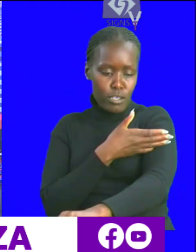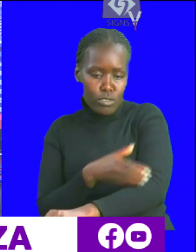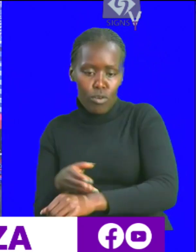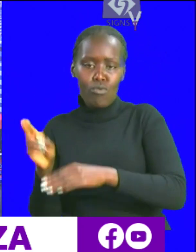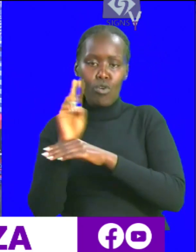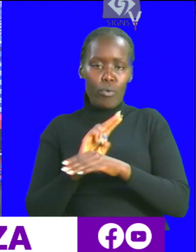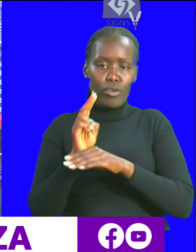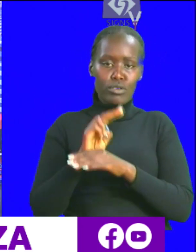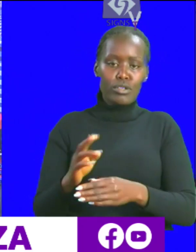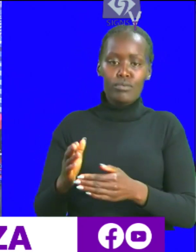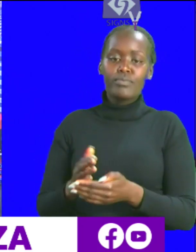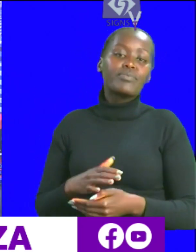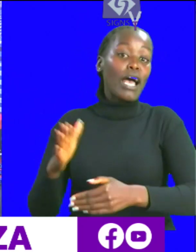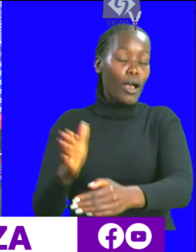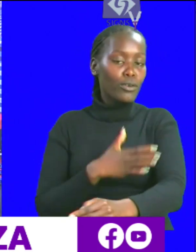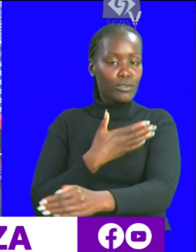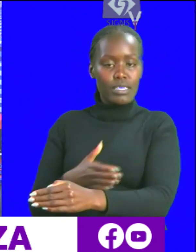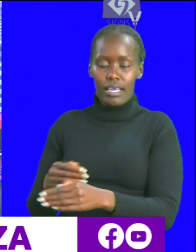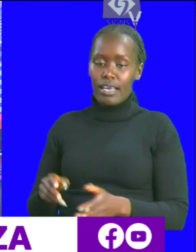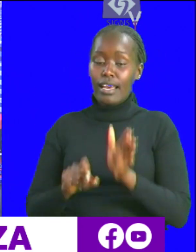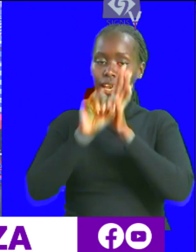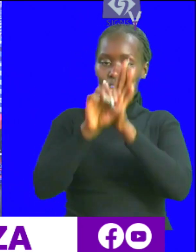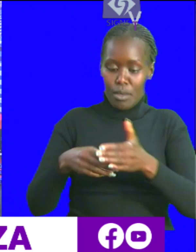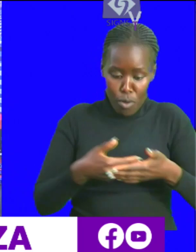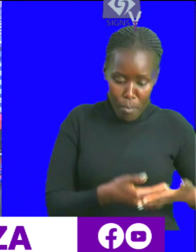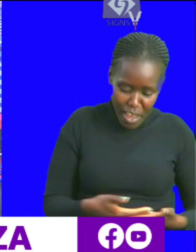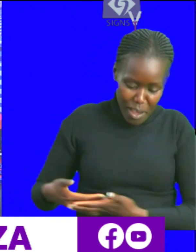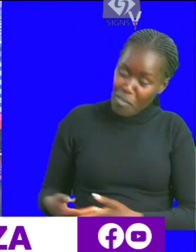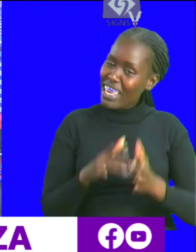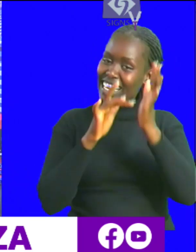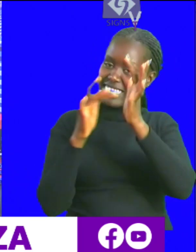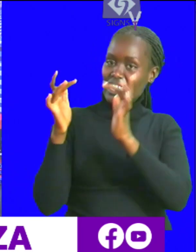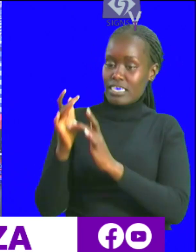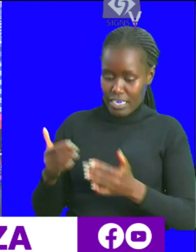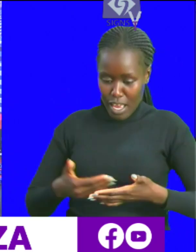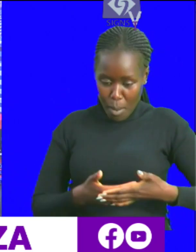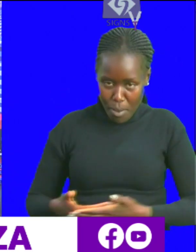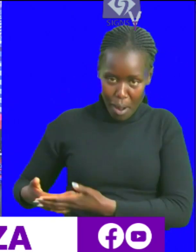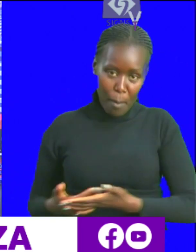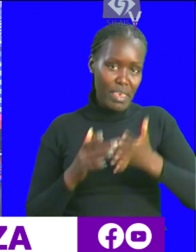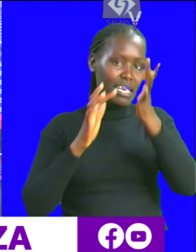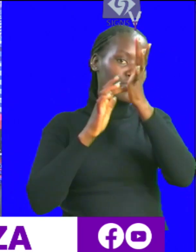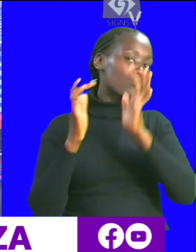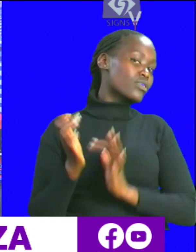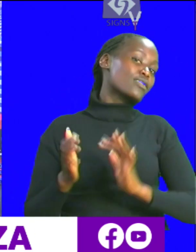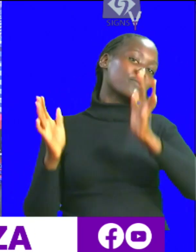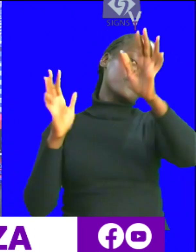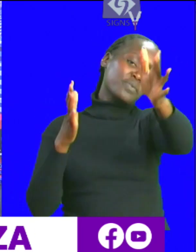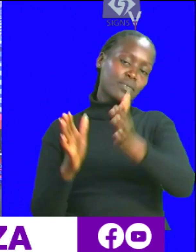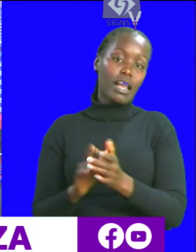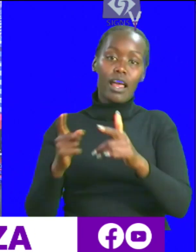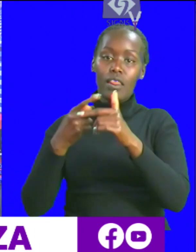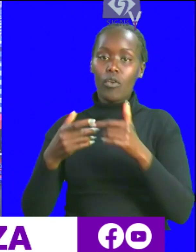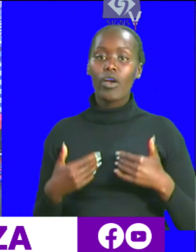the day is mention two people you mostly love in the Bible. Nataka tuanze na DJ kwanza. Mention